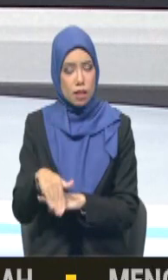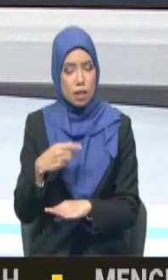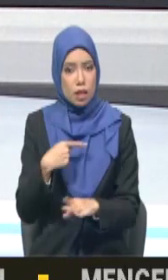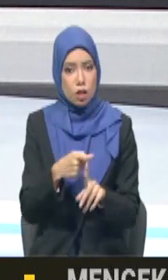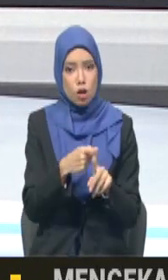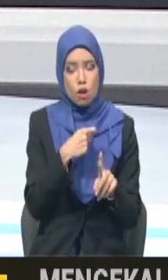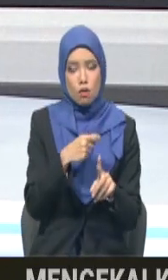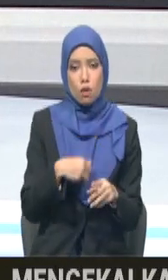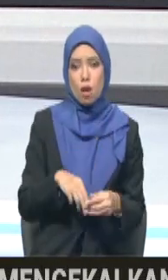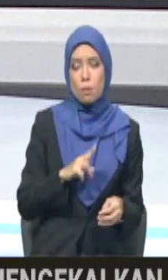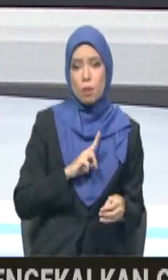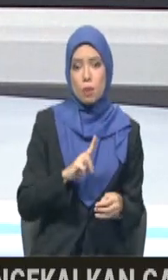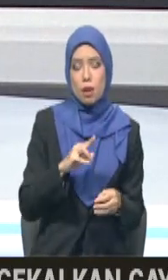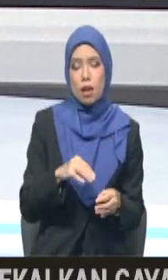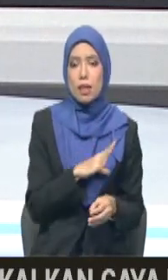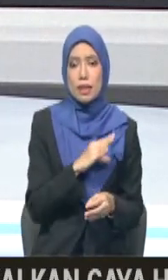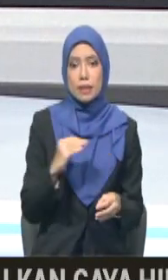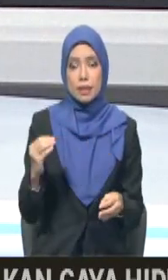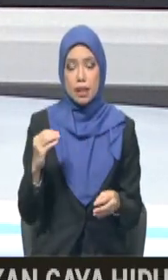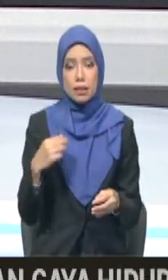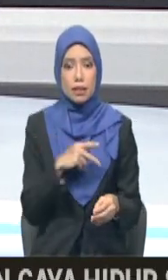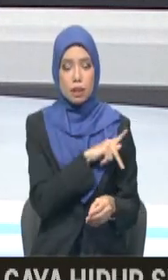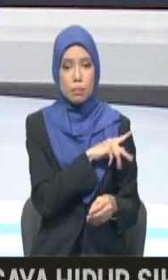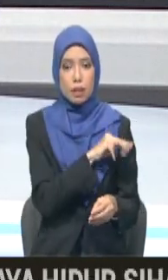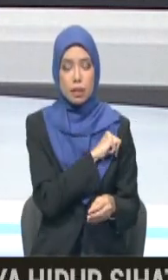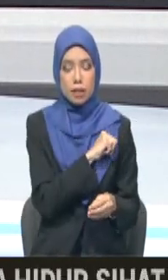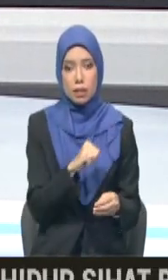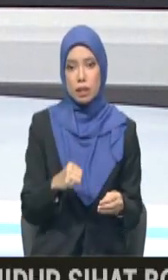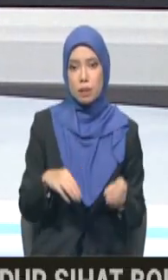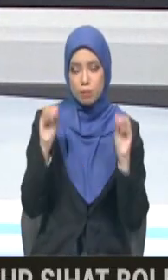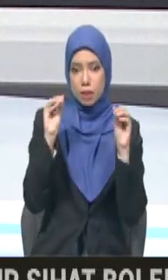dengan kerjasama Kementerian Pendidikan bersama program